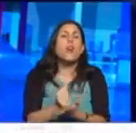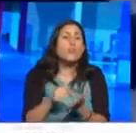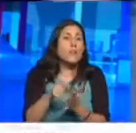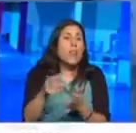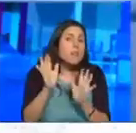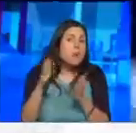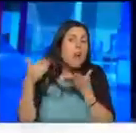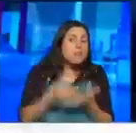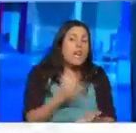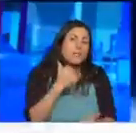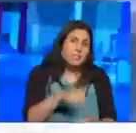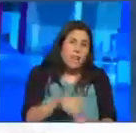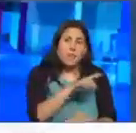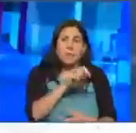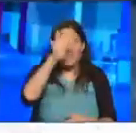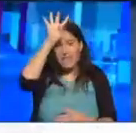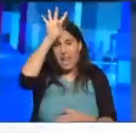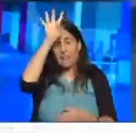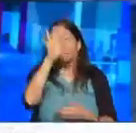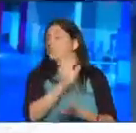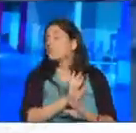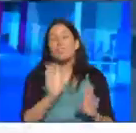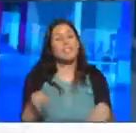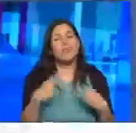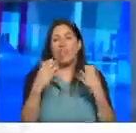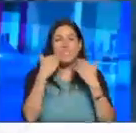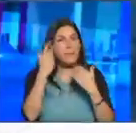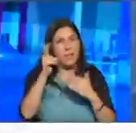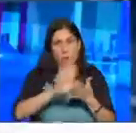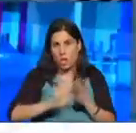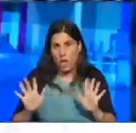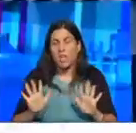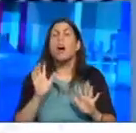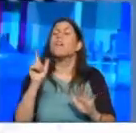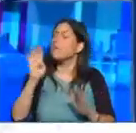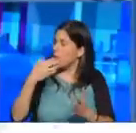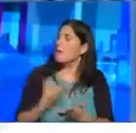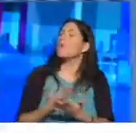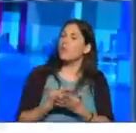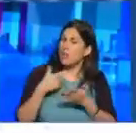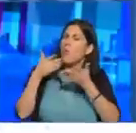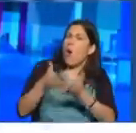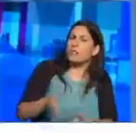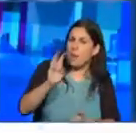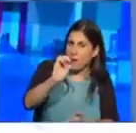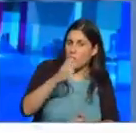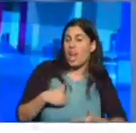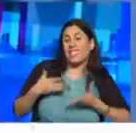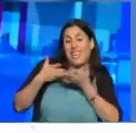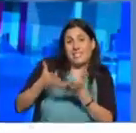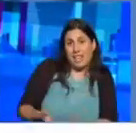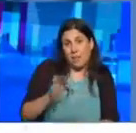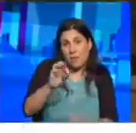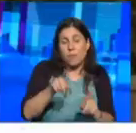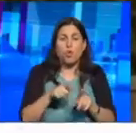מאוד עזר לישראל עם הנושא האיראני. מעבר לזה אי אפשר להרחיב, אבל הוא מודה שהוא עזר למילצ'ן. הוא אומר, עזרתי למילצ'ן בדיוק כפי שסייעתי